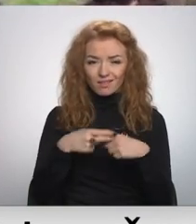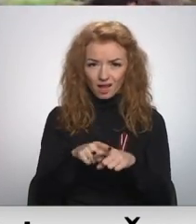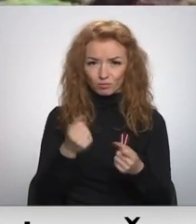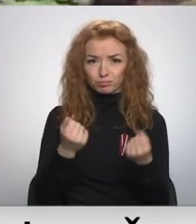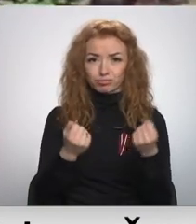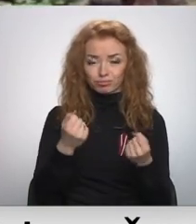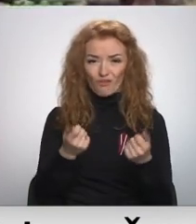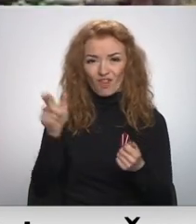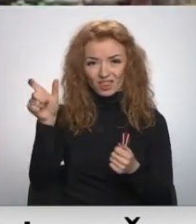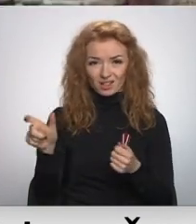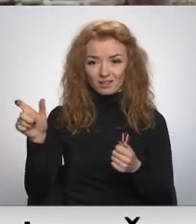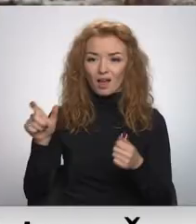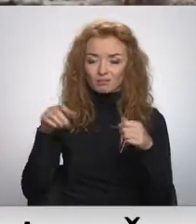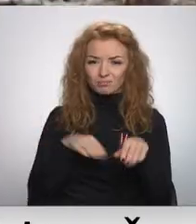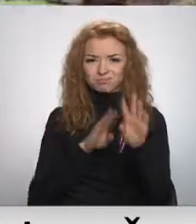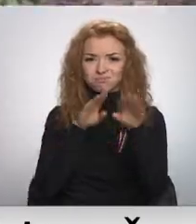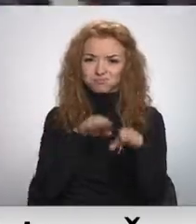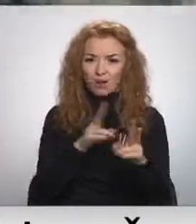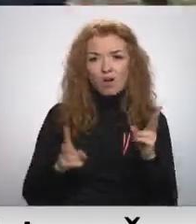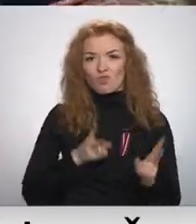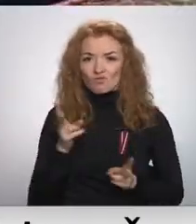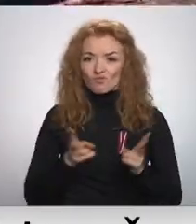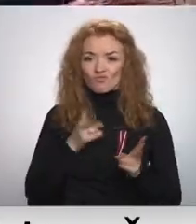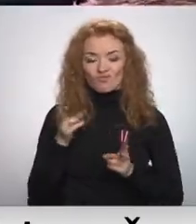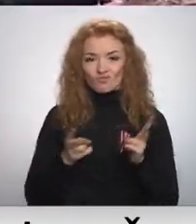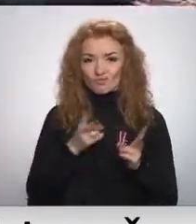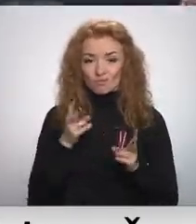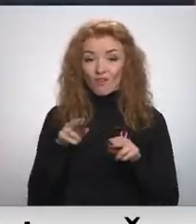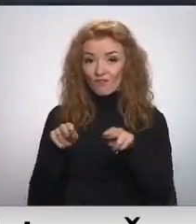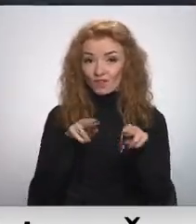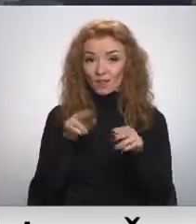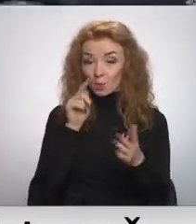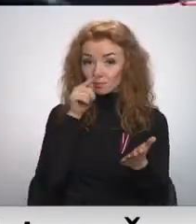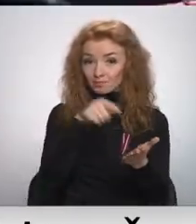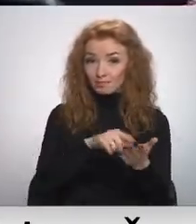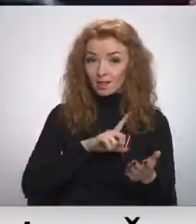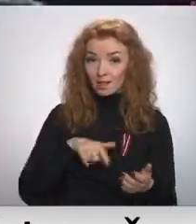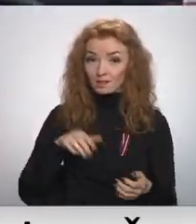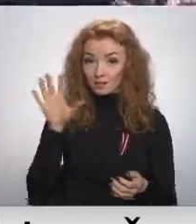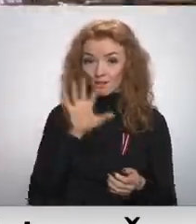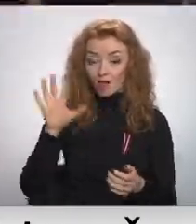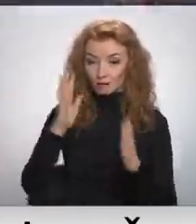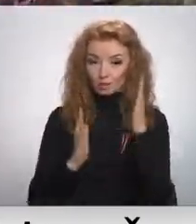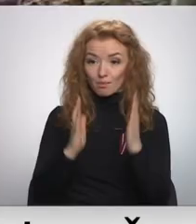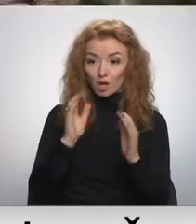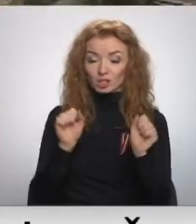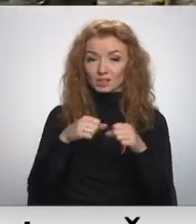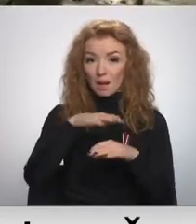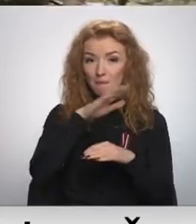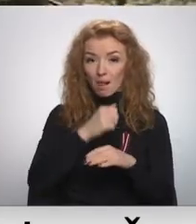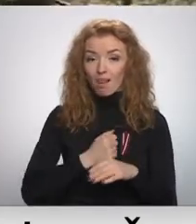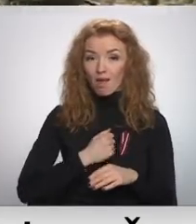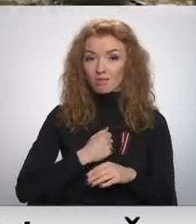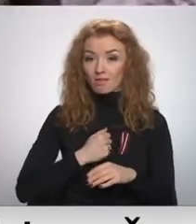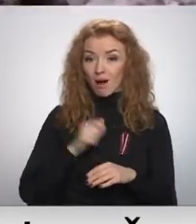līdzekļu vadītāji dodas adrenalīna pilnā bezceļu braucienā. Video nonācis arī Latvijas valsts mežu Ziemeļlatgales reģiona